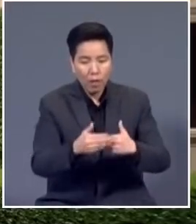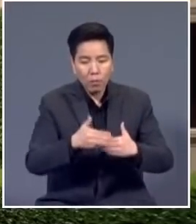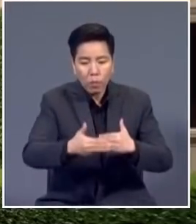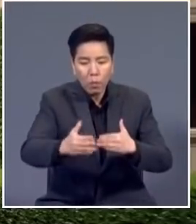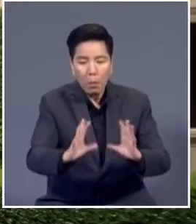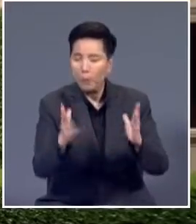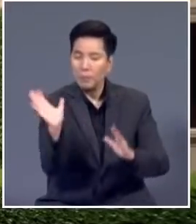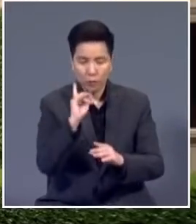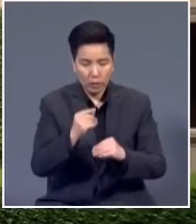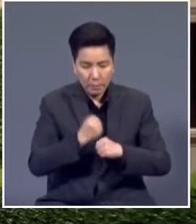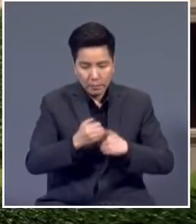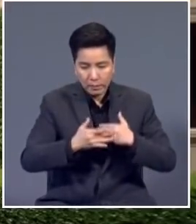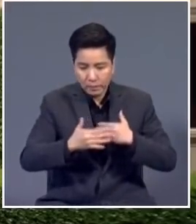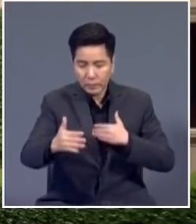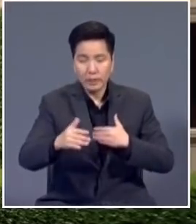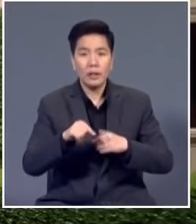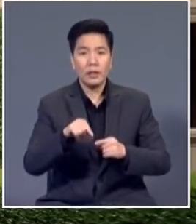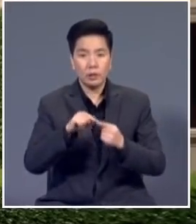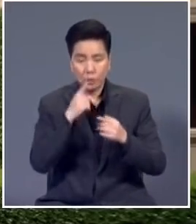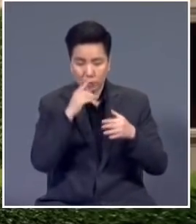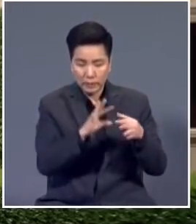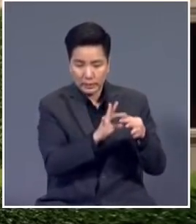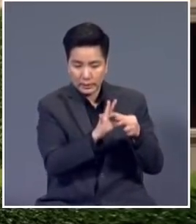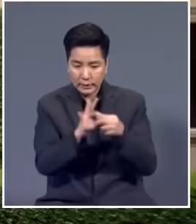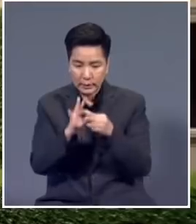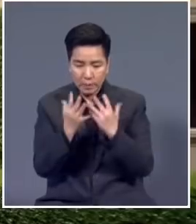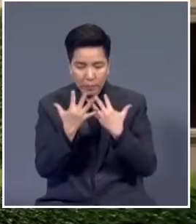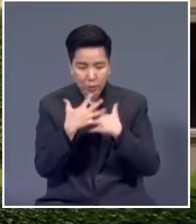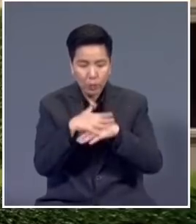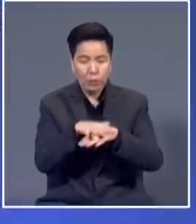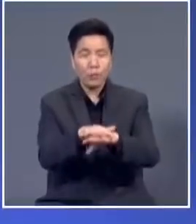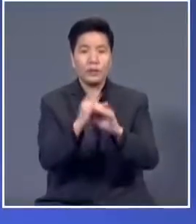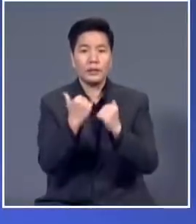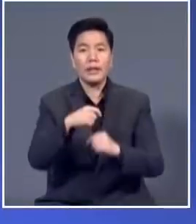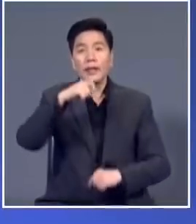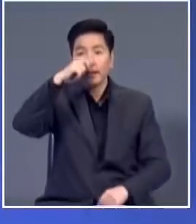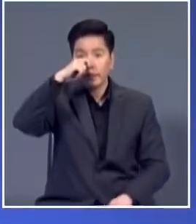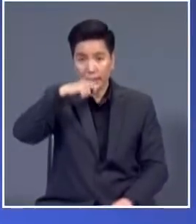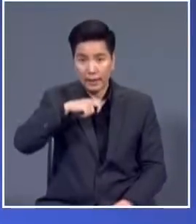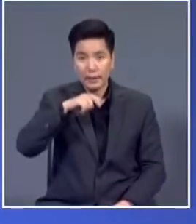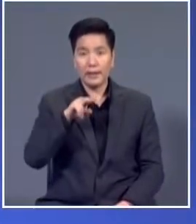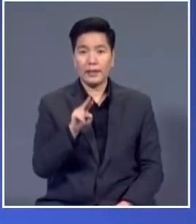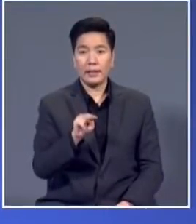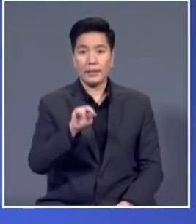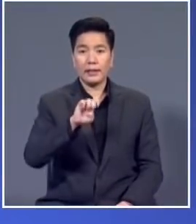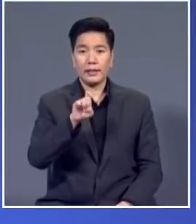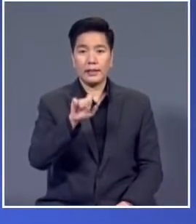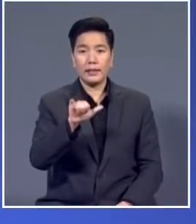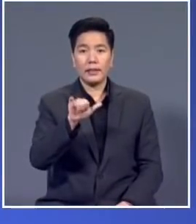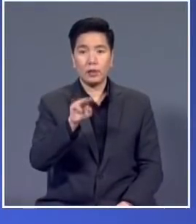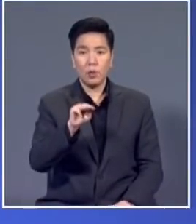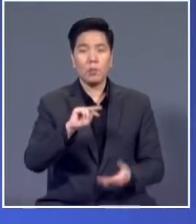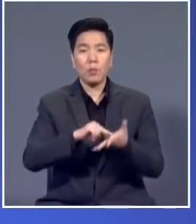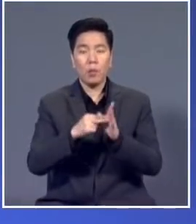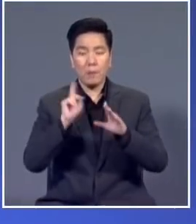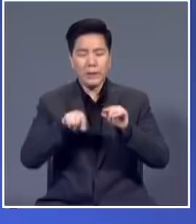จะเห็นว่าประชารัฐและไทยนิยมนั้นก็จะมีความเชื่อมโยงกันอยู่เป็นเนื้อเดียวกันนะครับไทยนิยมจะเป็นกรอบใหญ่ของทั้งประเทศคล้ายๆกับยุทธศาส